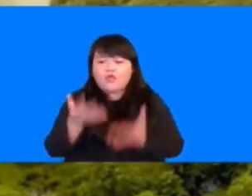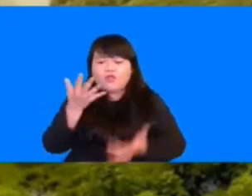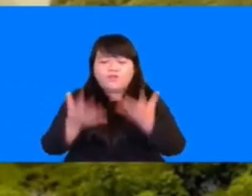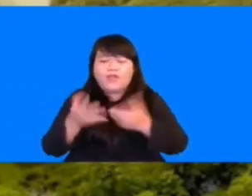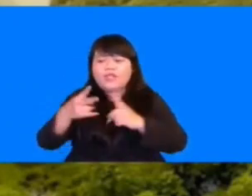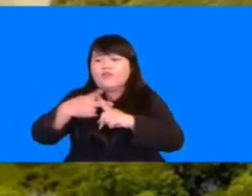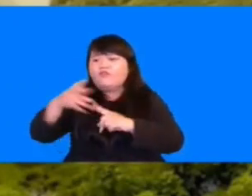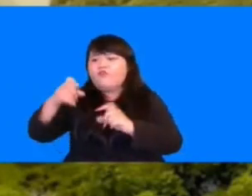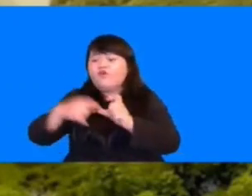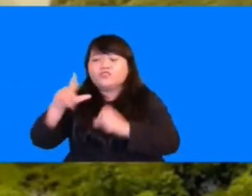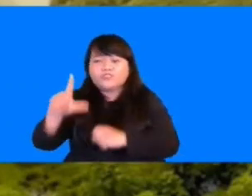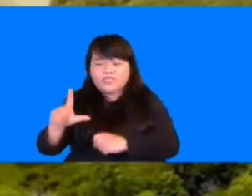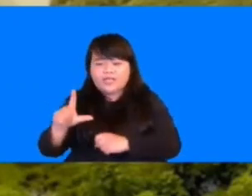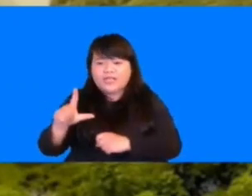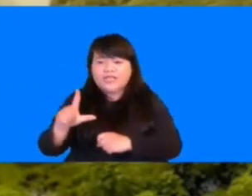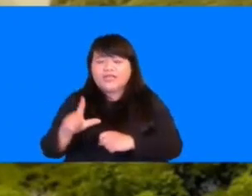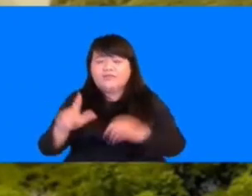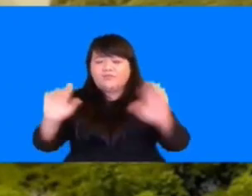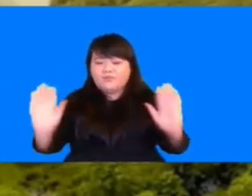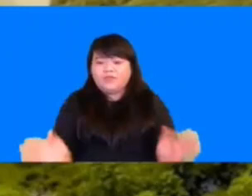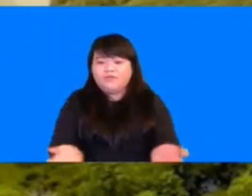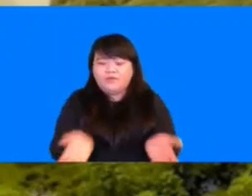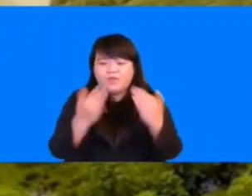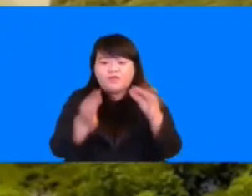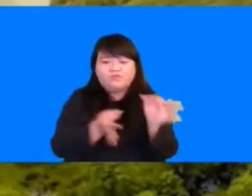fosil. Karena itu pembangunan